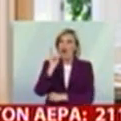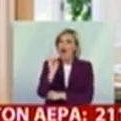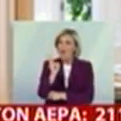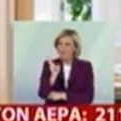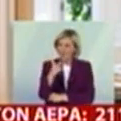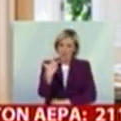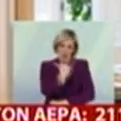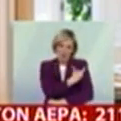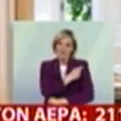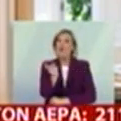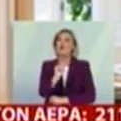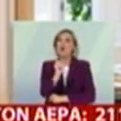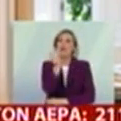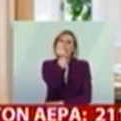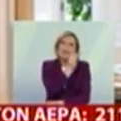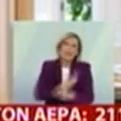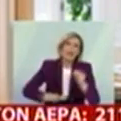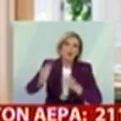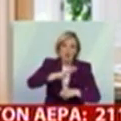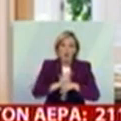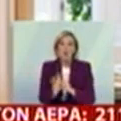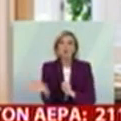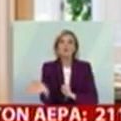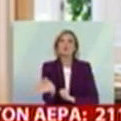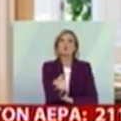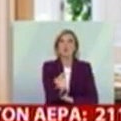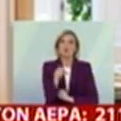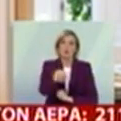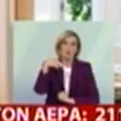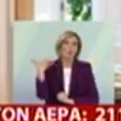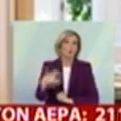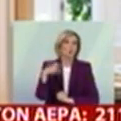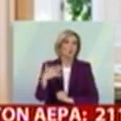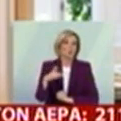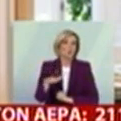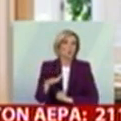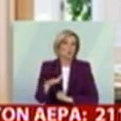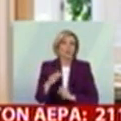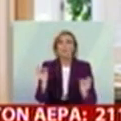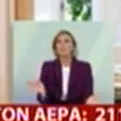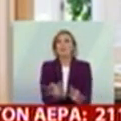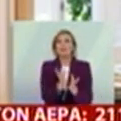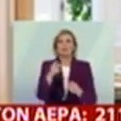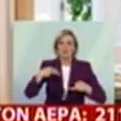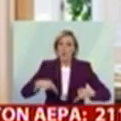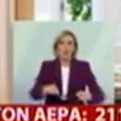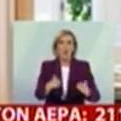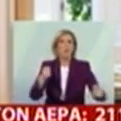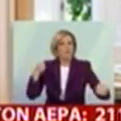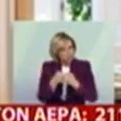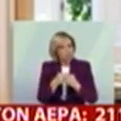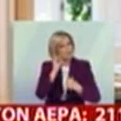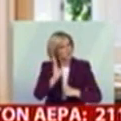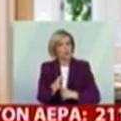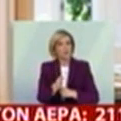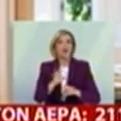αυτό, και δεύτερον υπάρχει περίπτωση ο Μητσοτάκης να μιλήσει στον Βαρδινογιάννη ή στον Μυτιλινέο για να μειωθούν